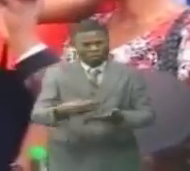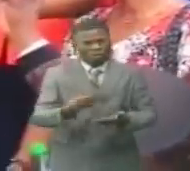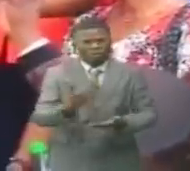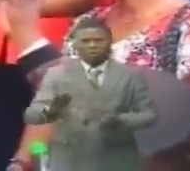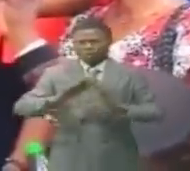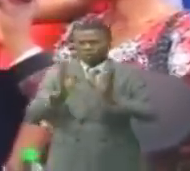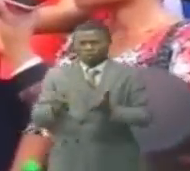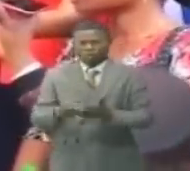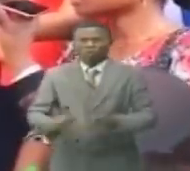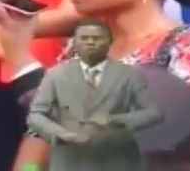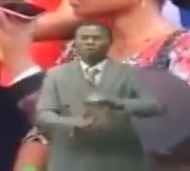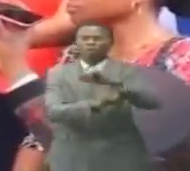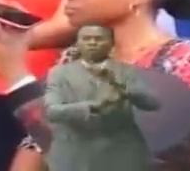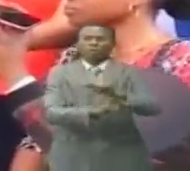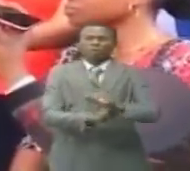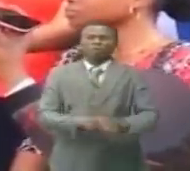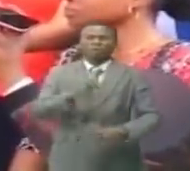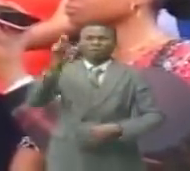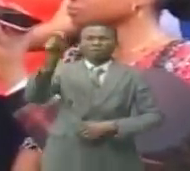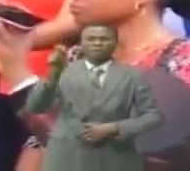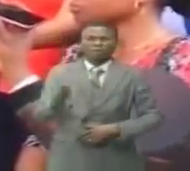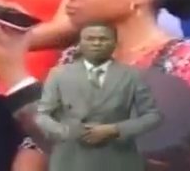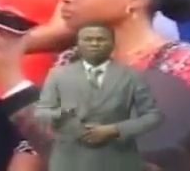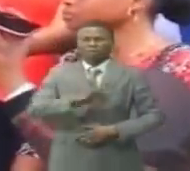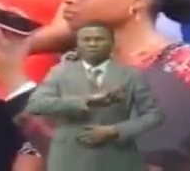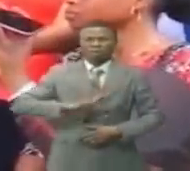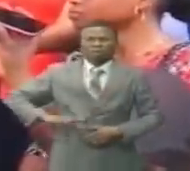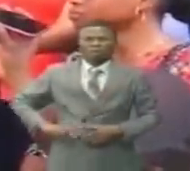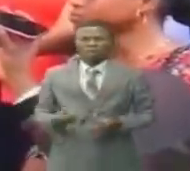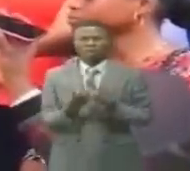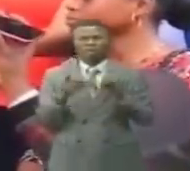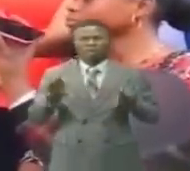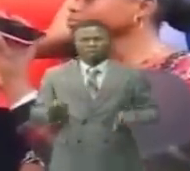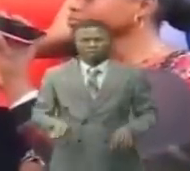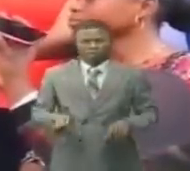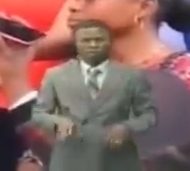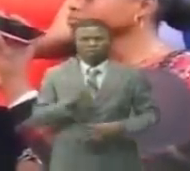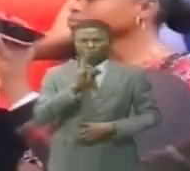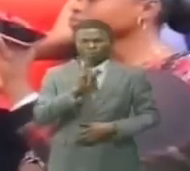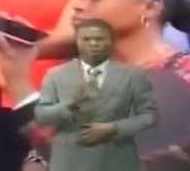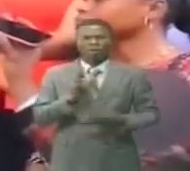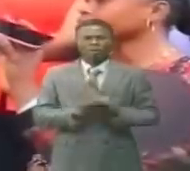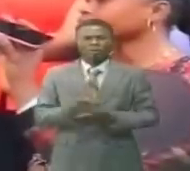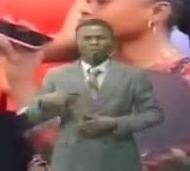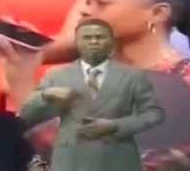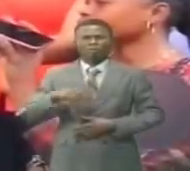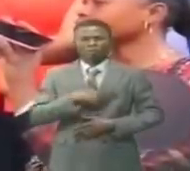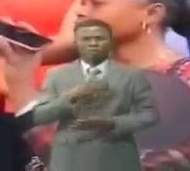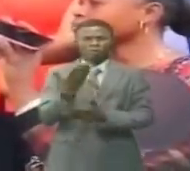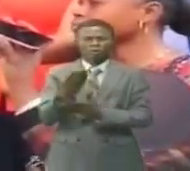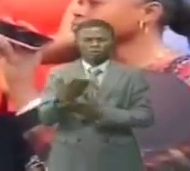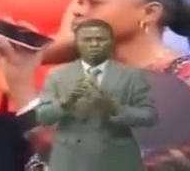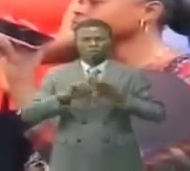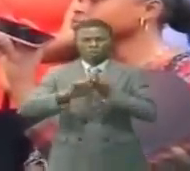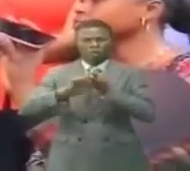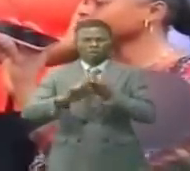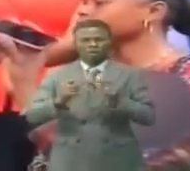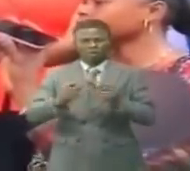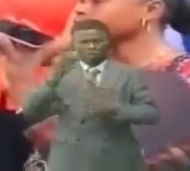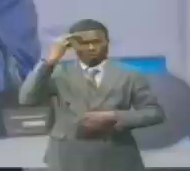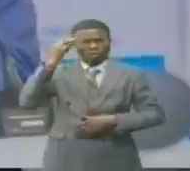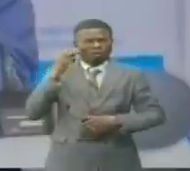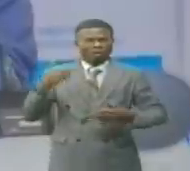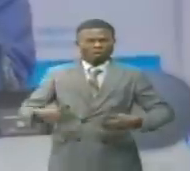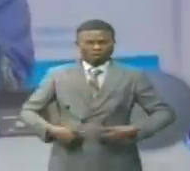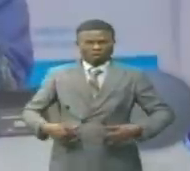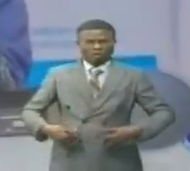pour venir en aide à nos forces armées de la République démocratique du Congo. Nous réitérons notre attachement au ministre de la